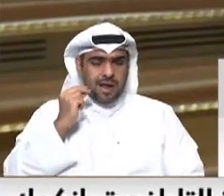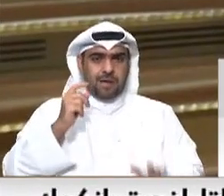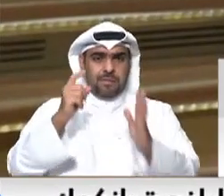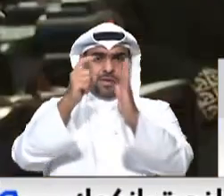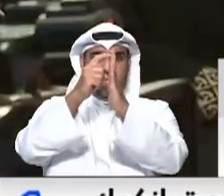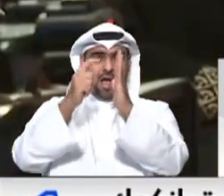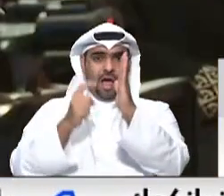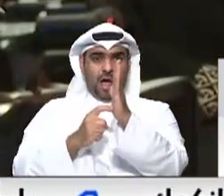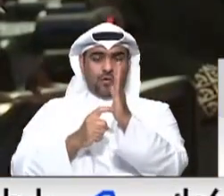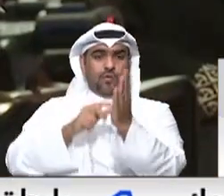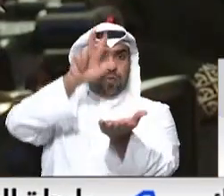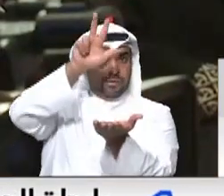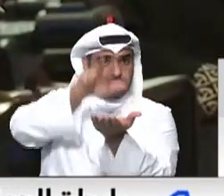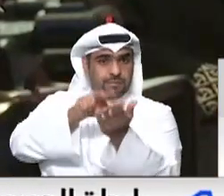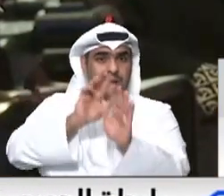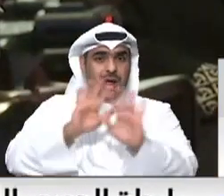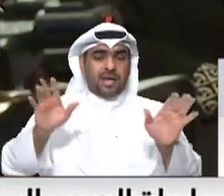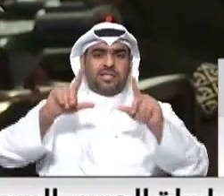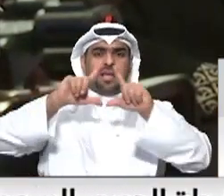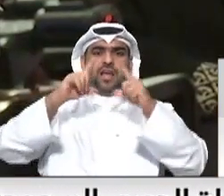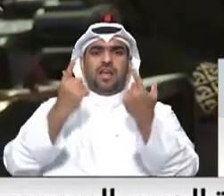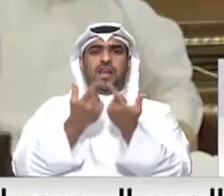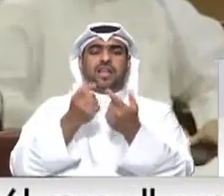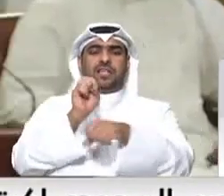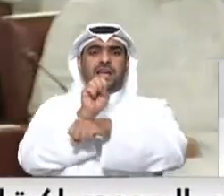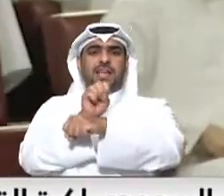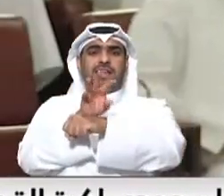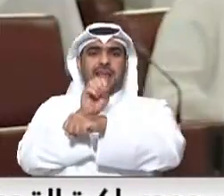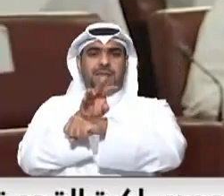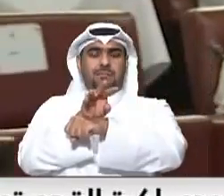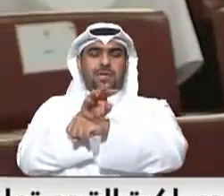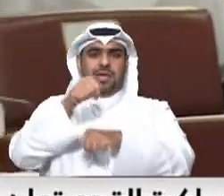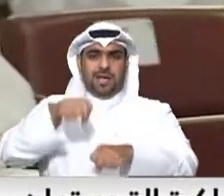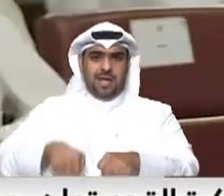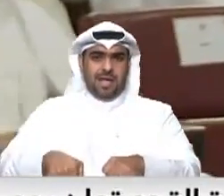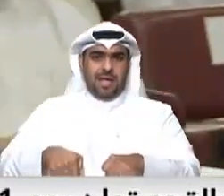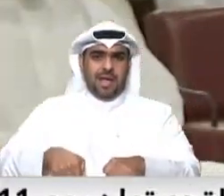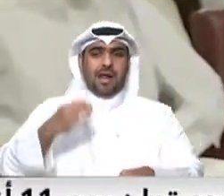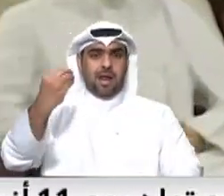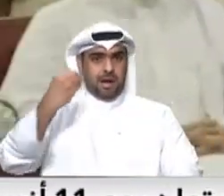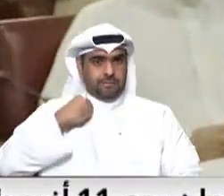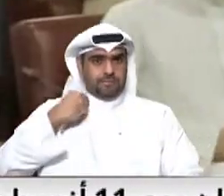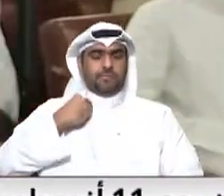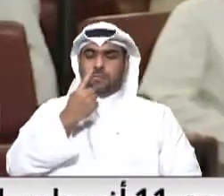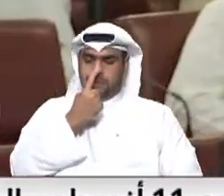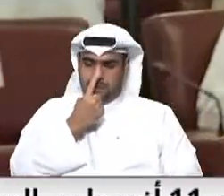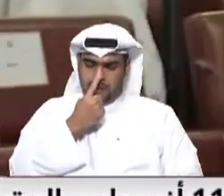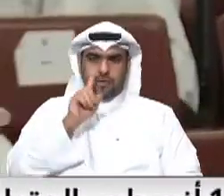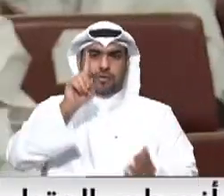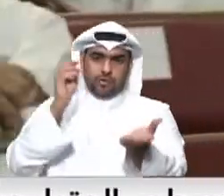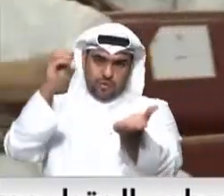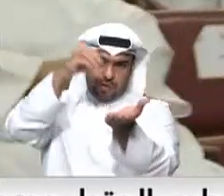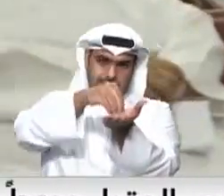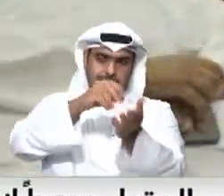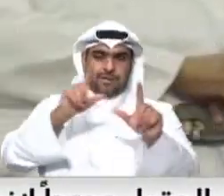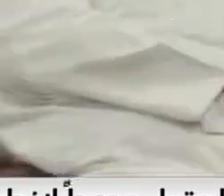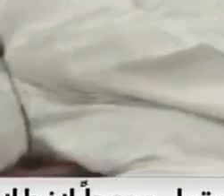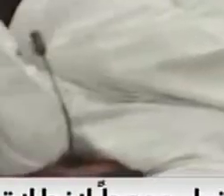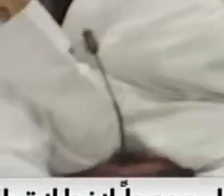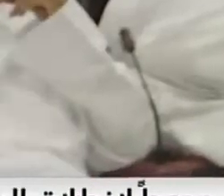اللجنه التعليميه وان هذه الملاحظات ستؤخذ بعين الاعتبار نواف الشراكي تلفزيون دوله